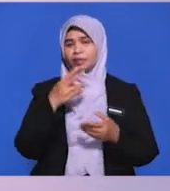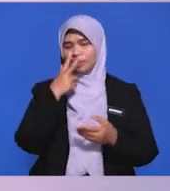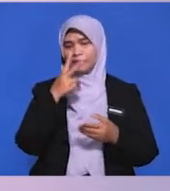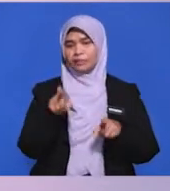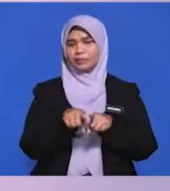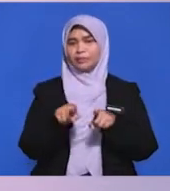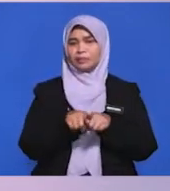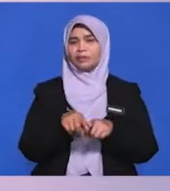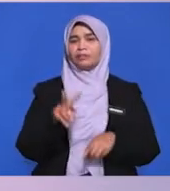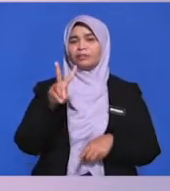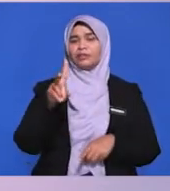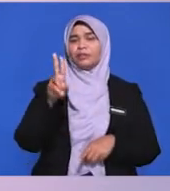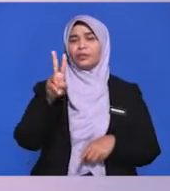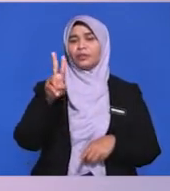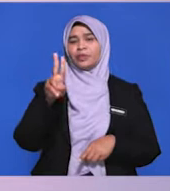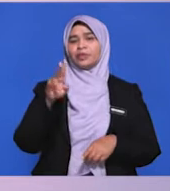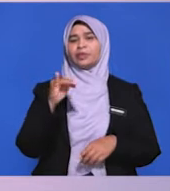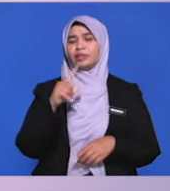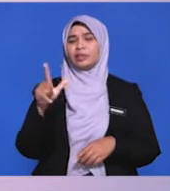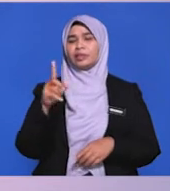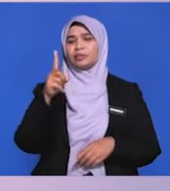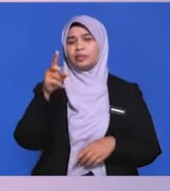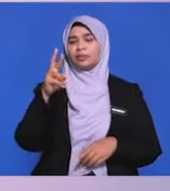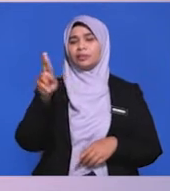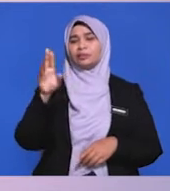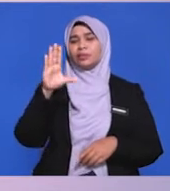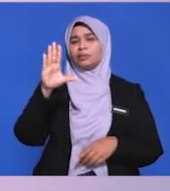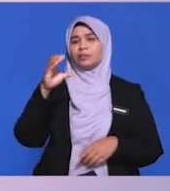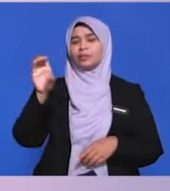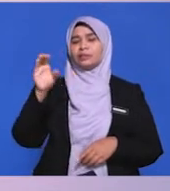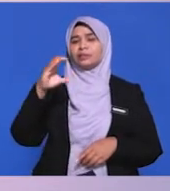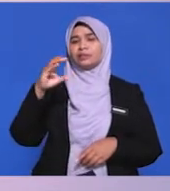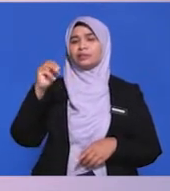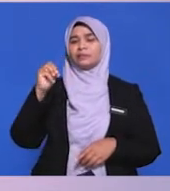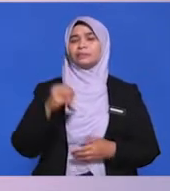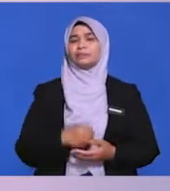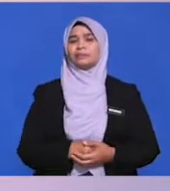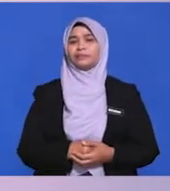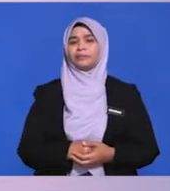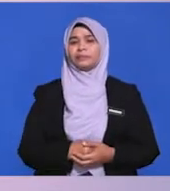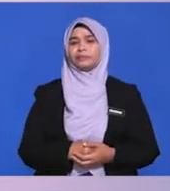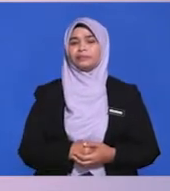lebih dua ialah 1500 cm pada